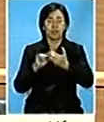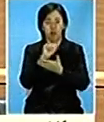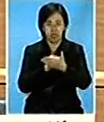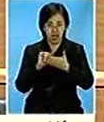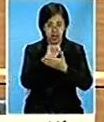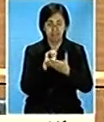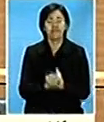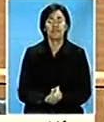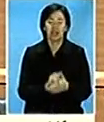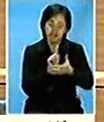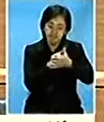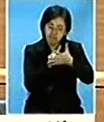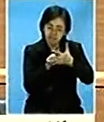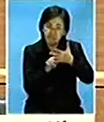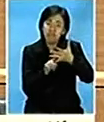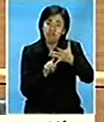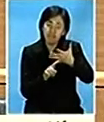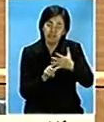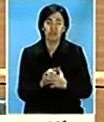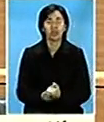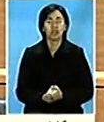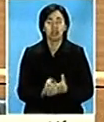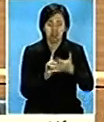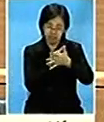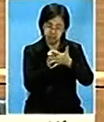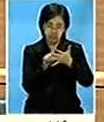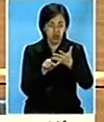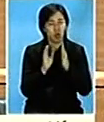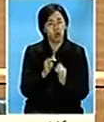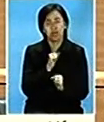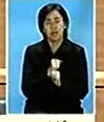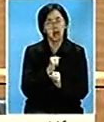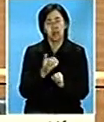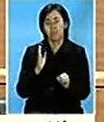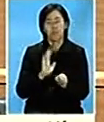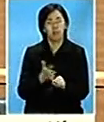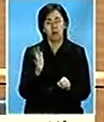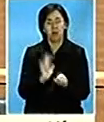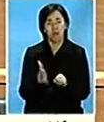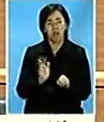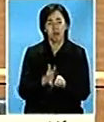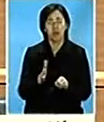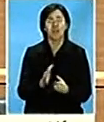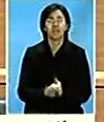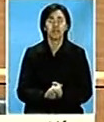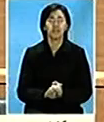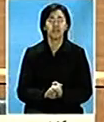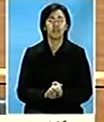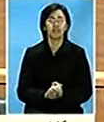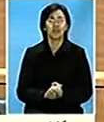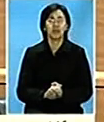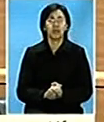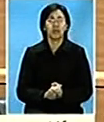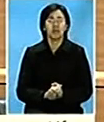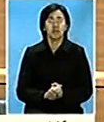อันดับเนี่ยเป็นสาขาที่มีความขาดแคลนทางด้านแรงงานมากที่สุดตอนนี้เราม